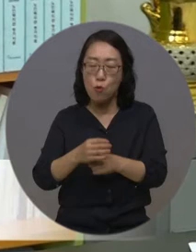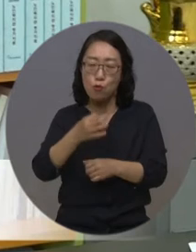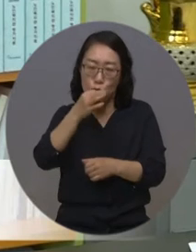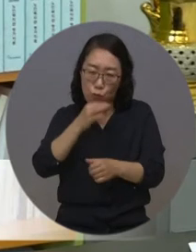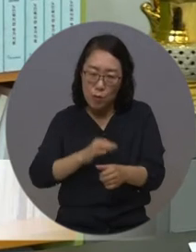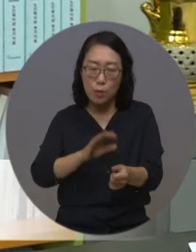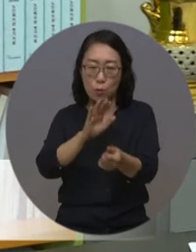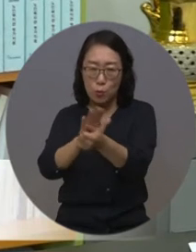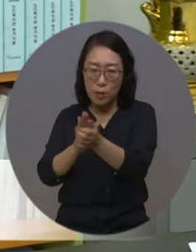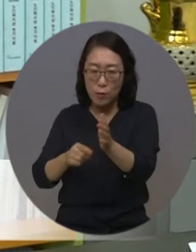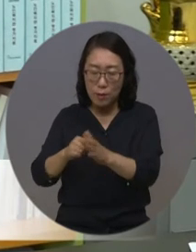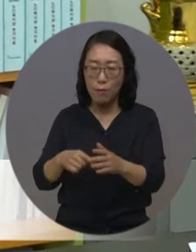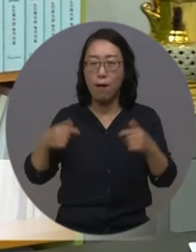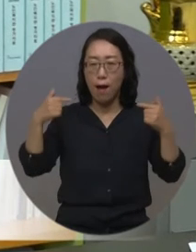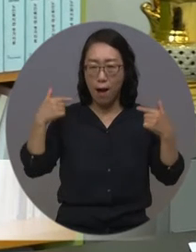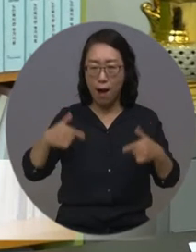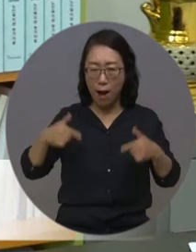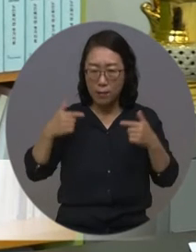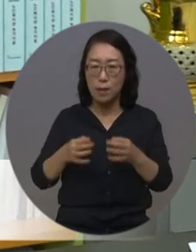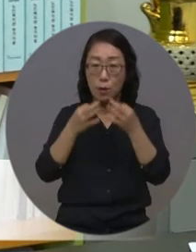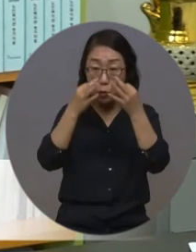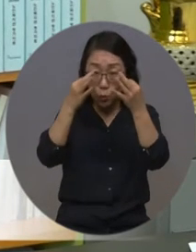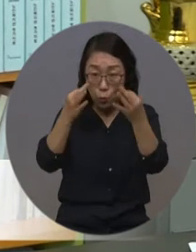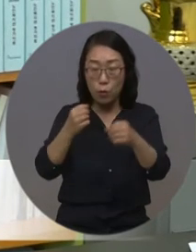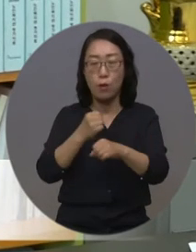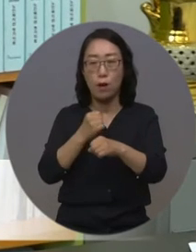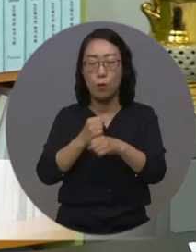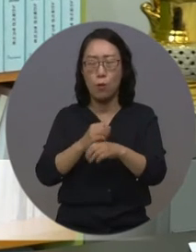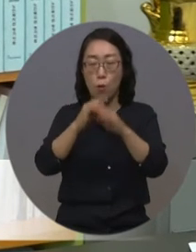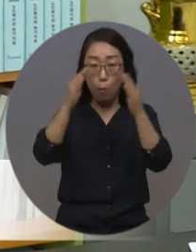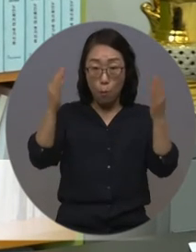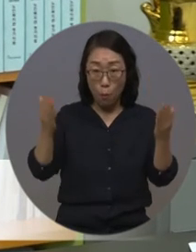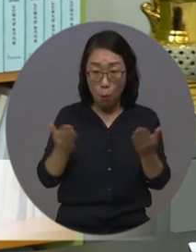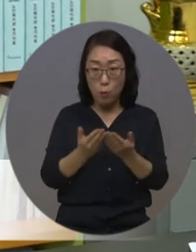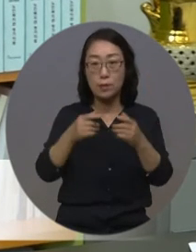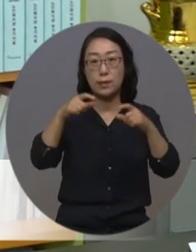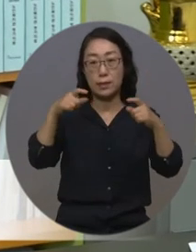위해서 항상 노력하고 또 모든